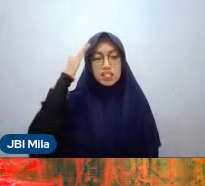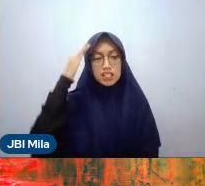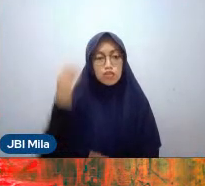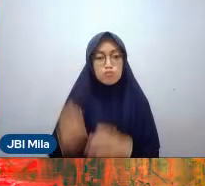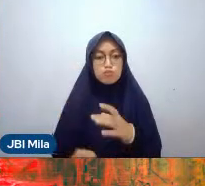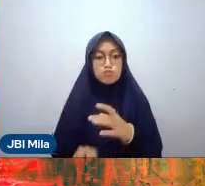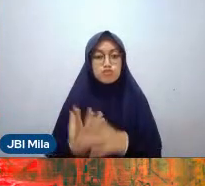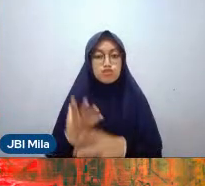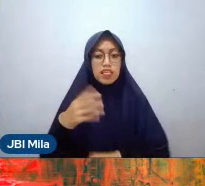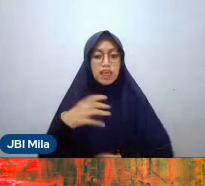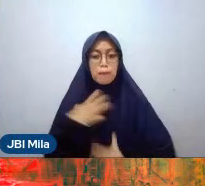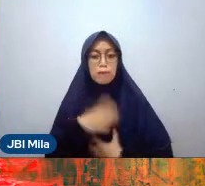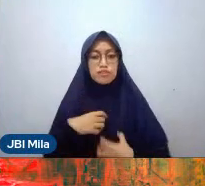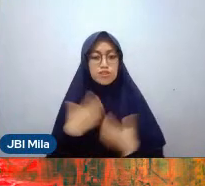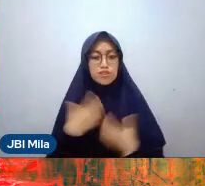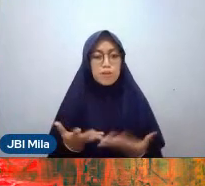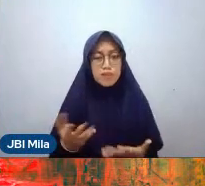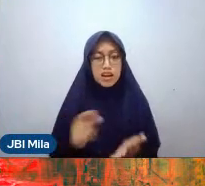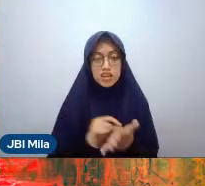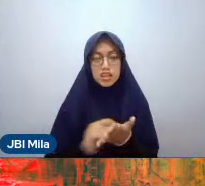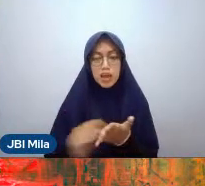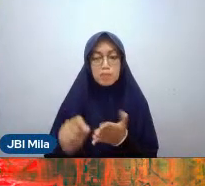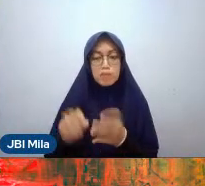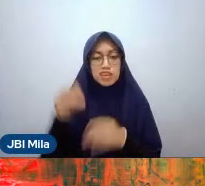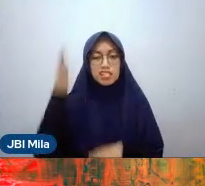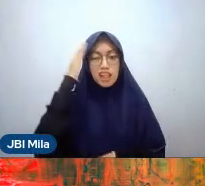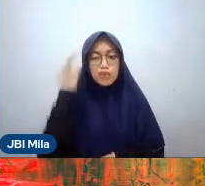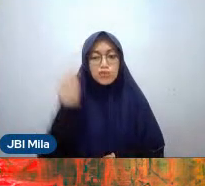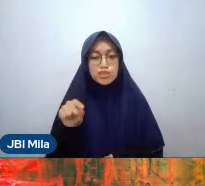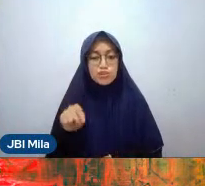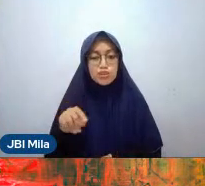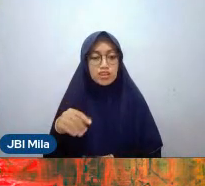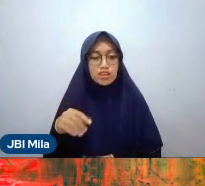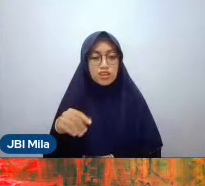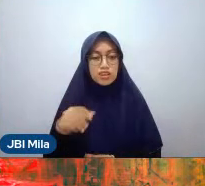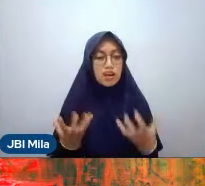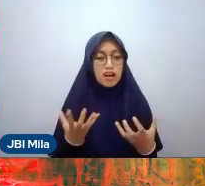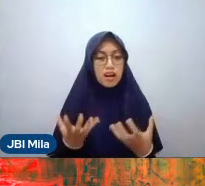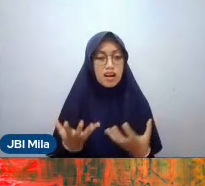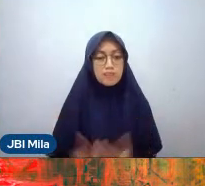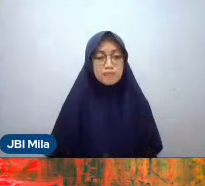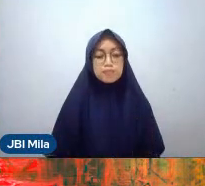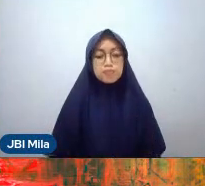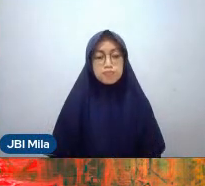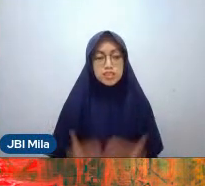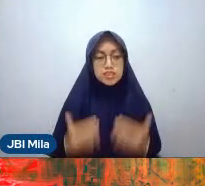nama terhadap emosi tersebut. Oke, selanjutnya.